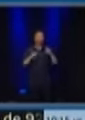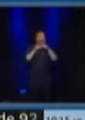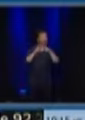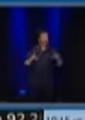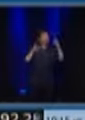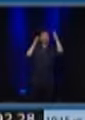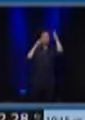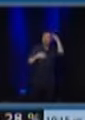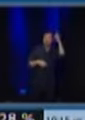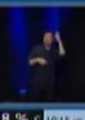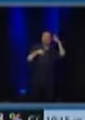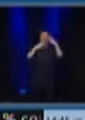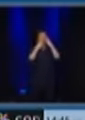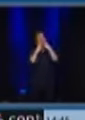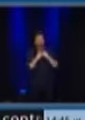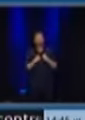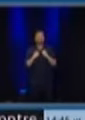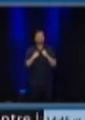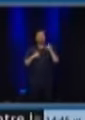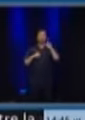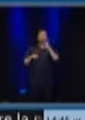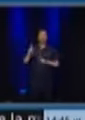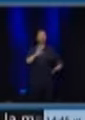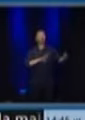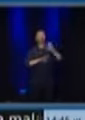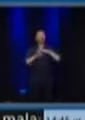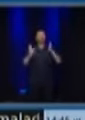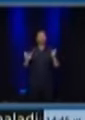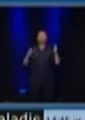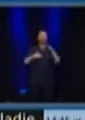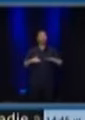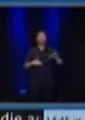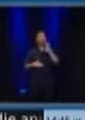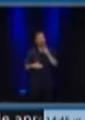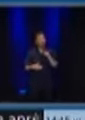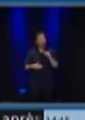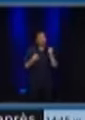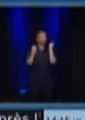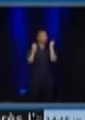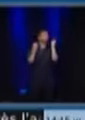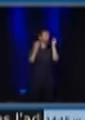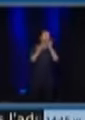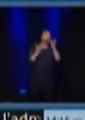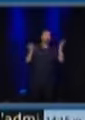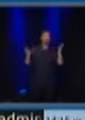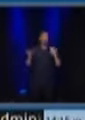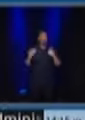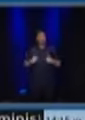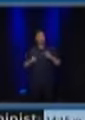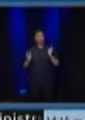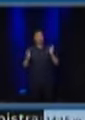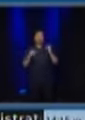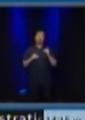belle langue française. On n'est pas parfait, le peuple québécois. Personne n'est parfait,